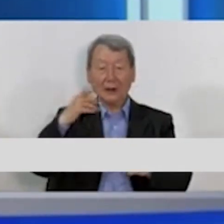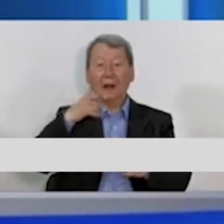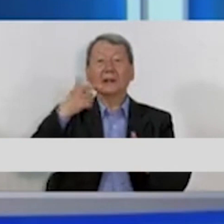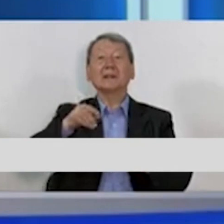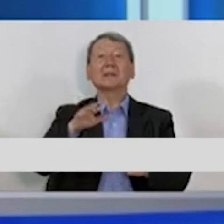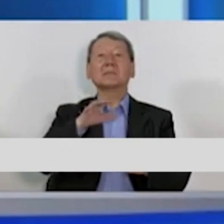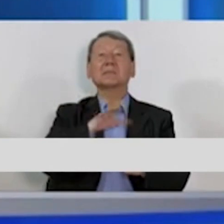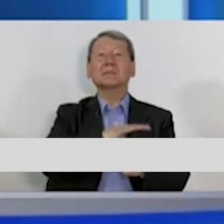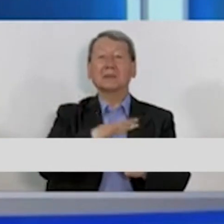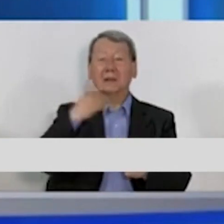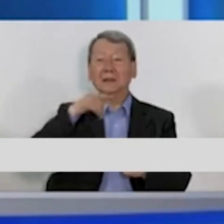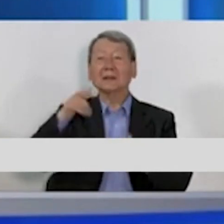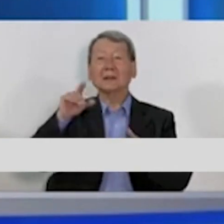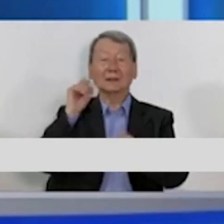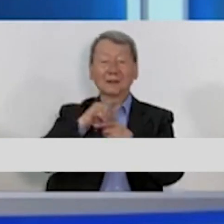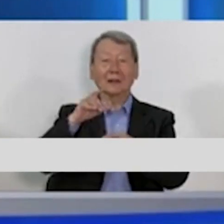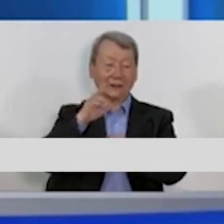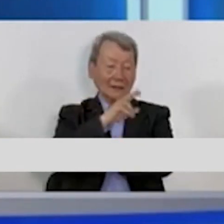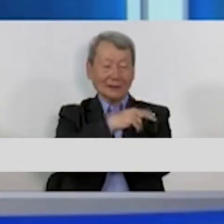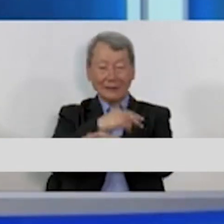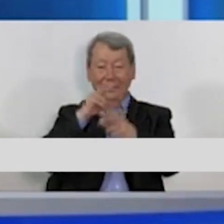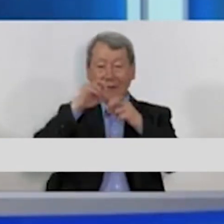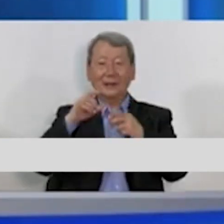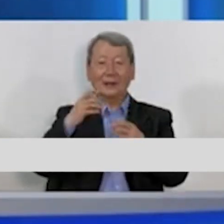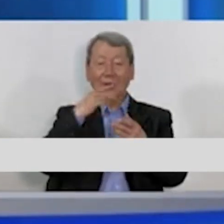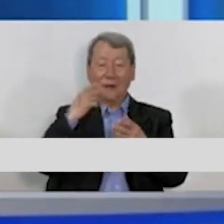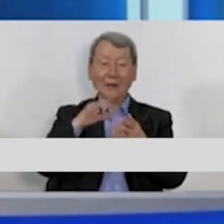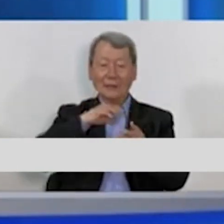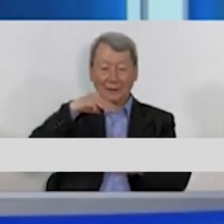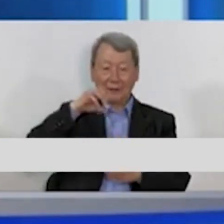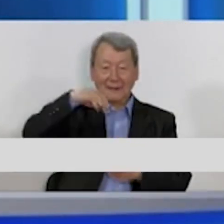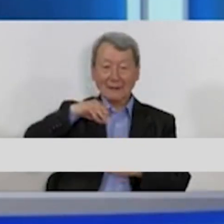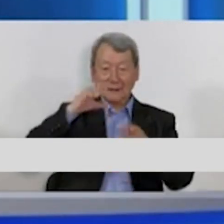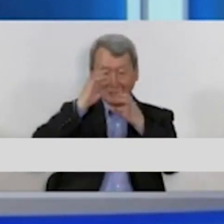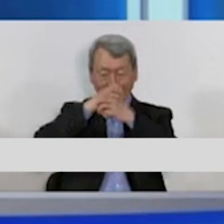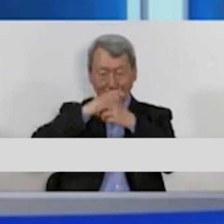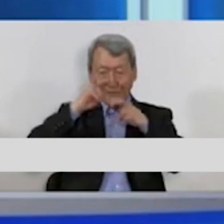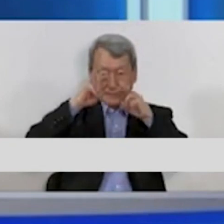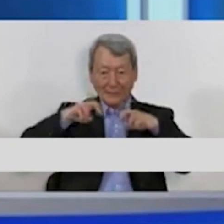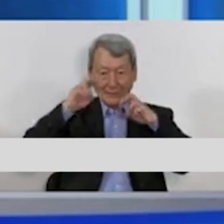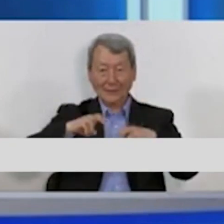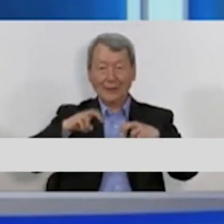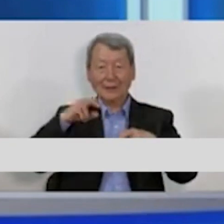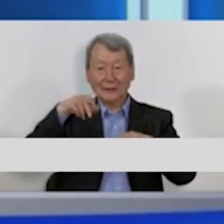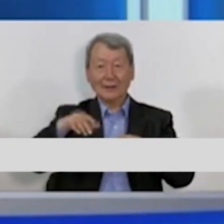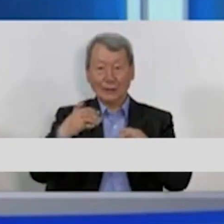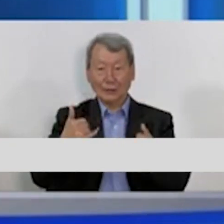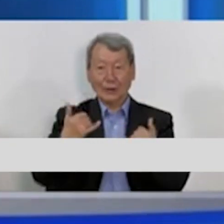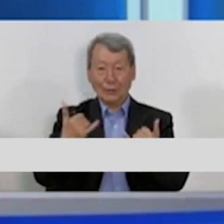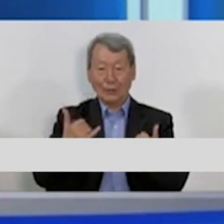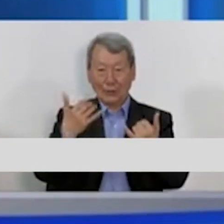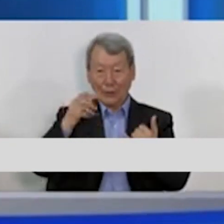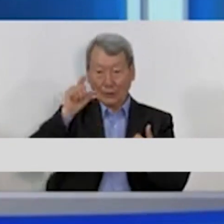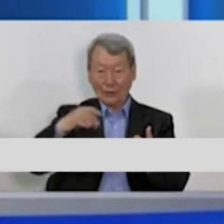кайрадан кайталап тапшырган учурларда бул жарандардын тесттери толук терс чыкты. Демек